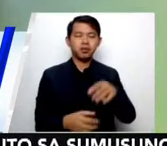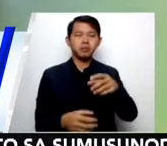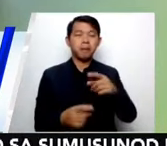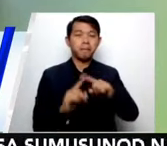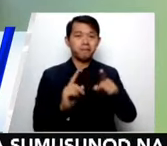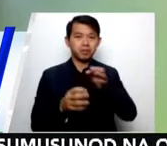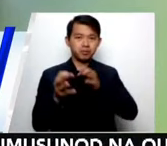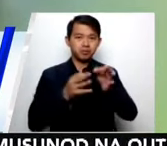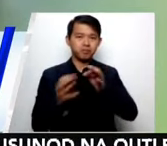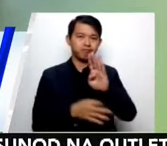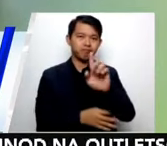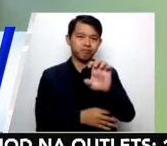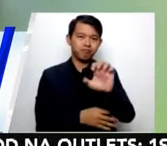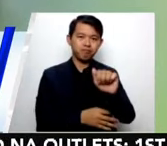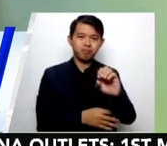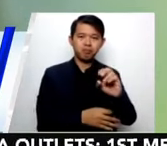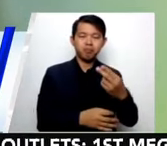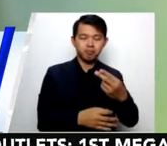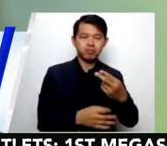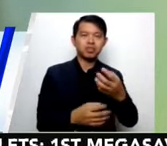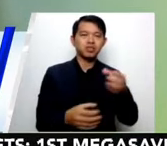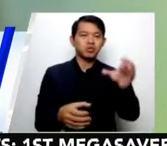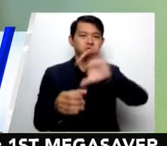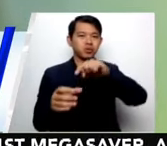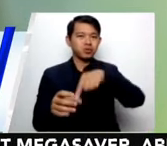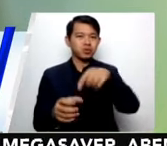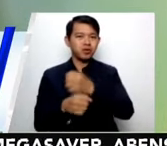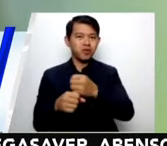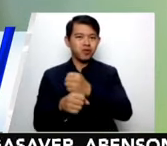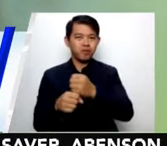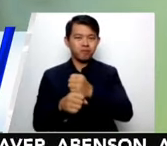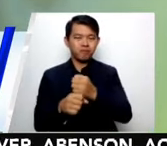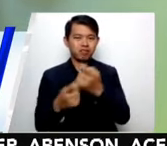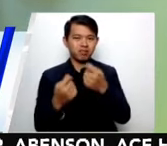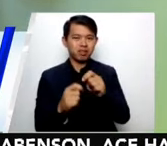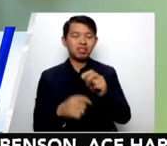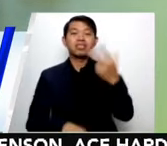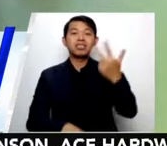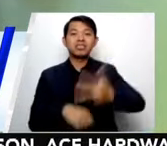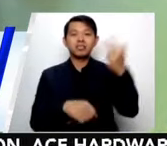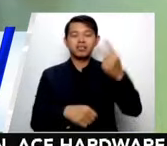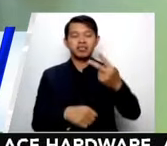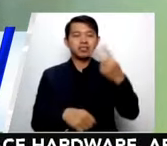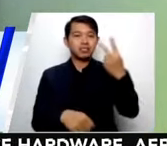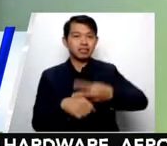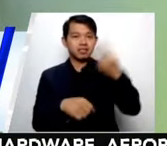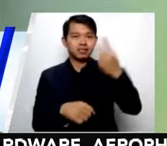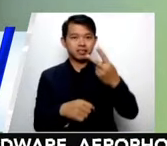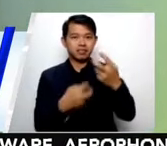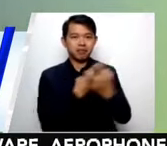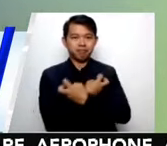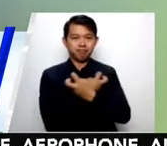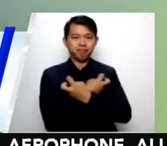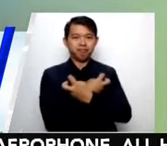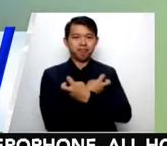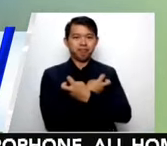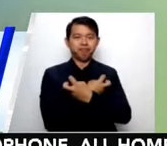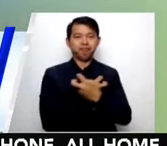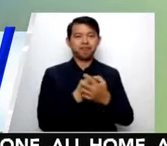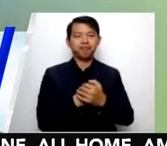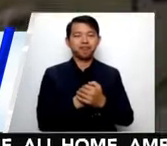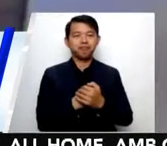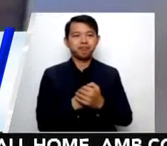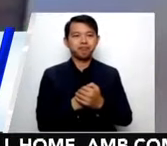dalawang beses niyang tinangkang lasunin ang asawa na isang retiradong US Air Force hinatulan siya ng korte sa Arizona ng dalawang taong